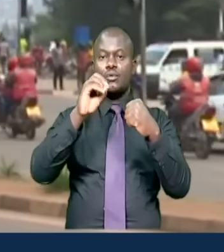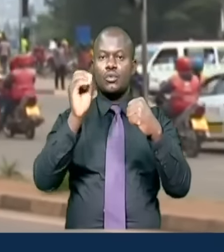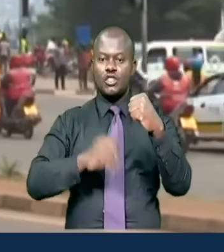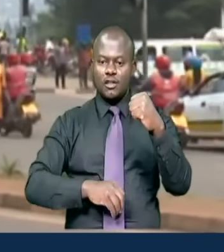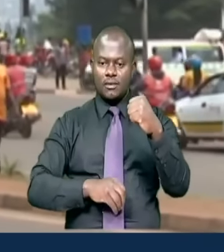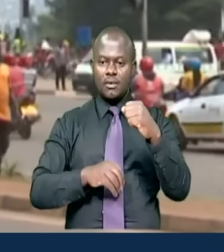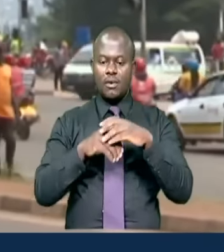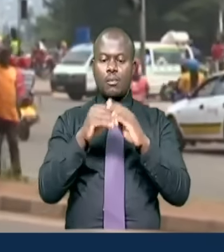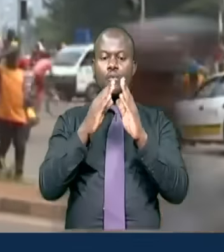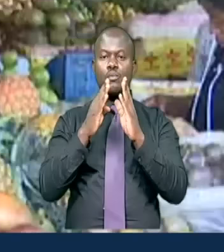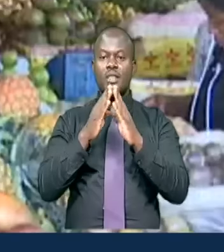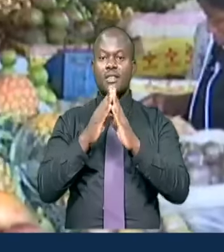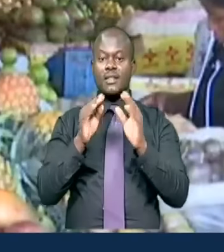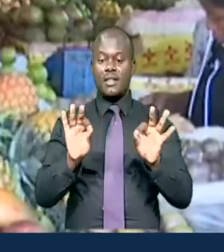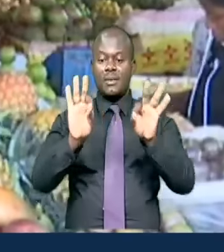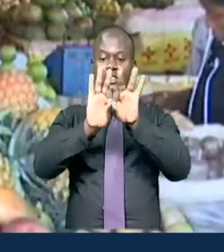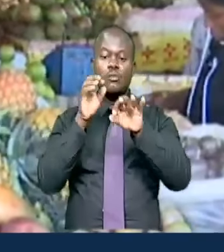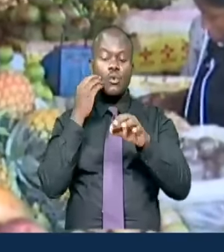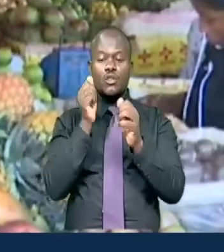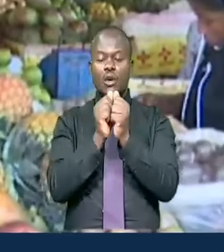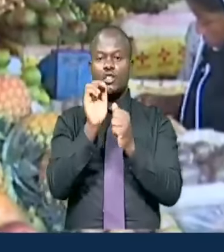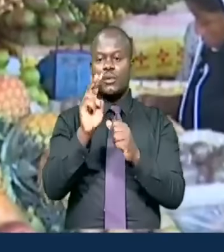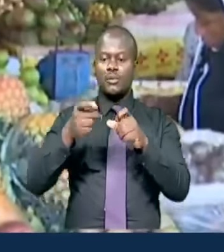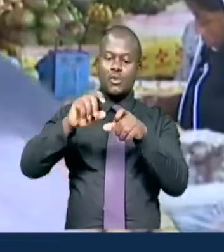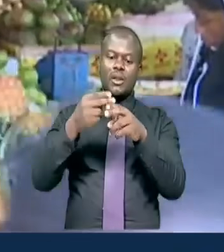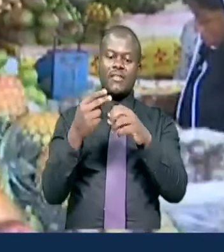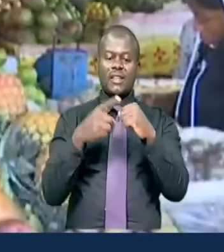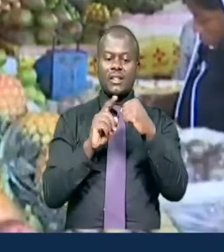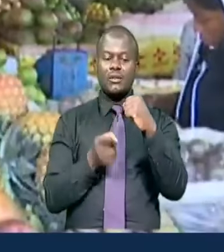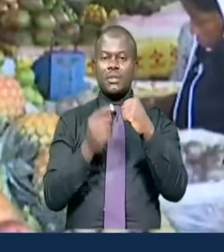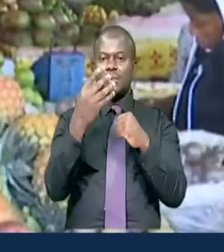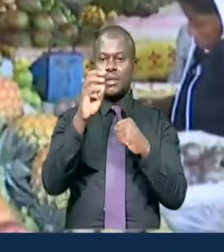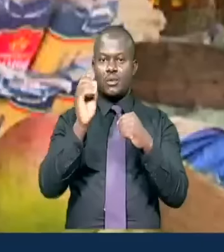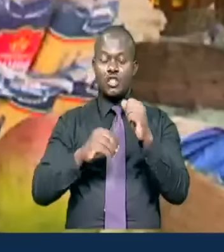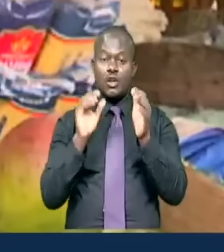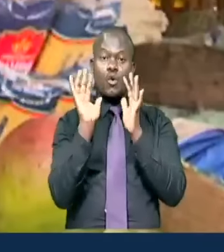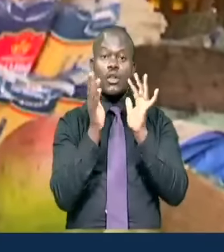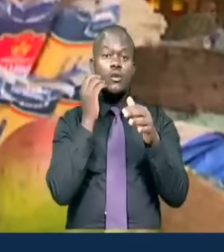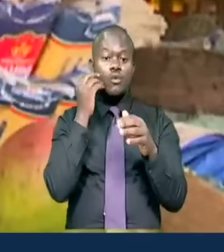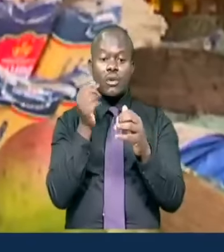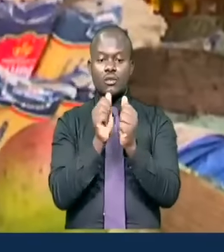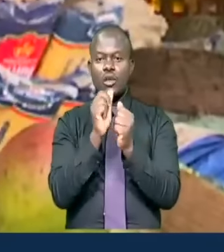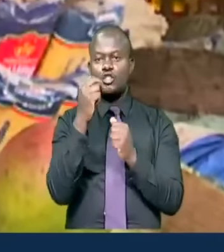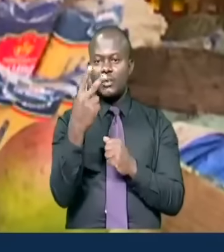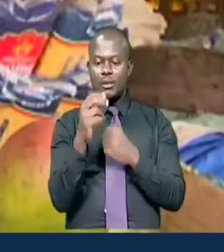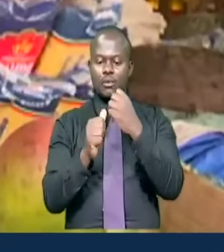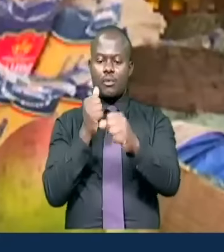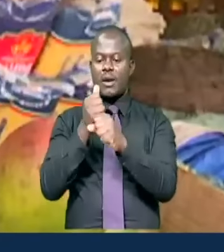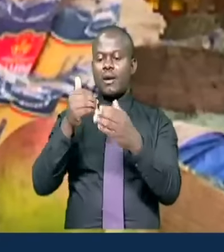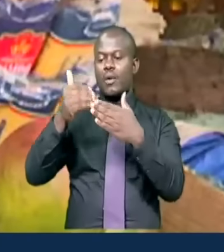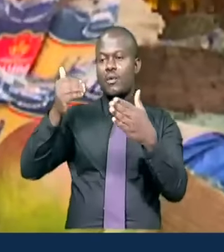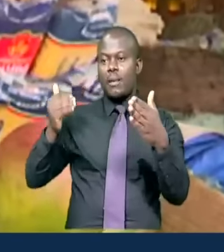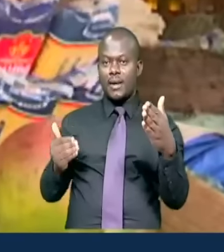9.6%. Mu mijyi ibiciro mu kwezi k'Ukuboza byiyongereyeho 6.4% ugeranyije n'ukwezi kwa 12 k'umwaka wari